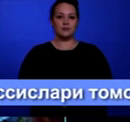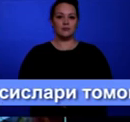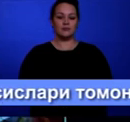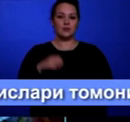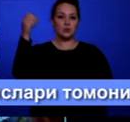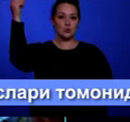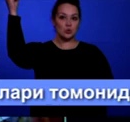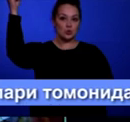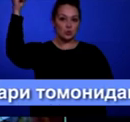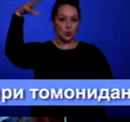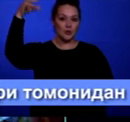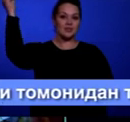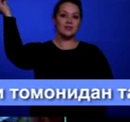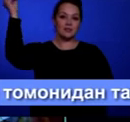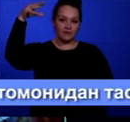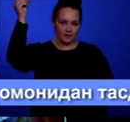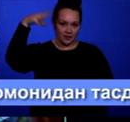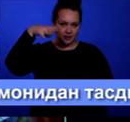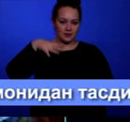Солнце светит,